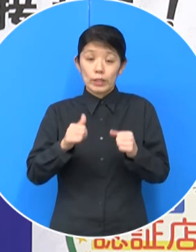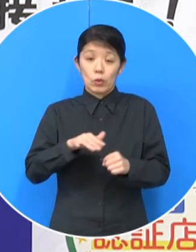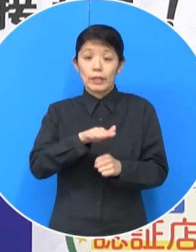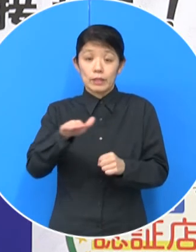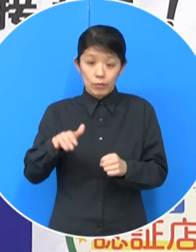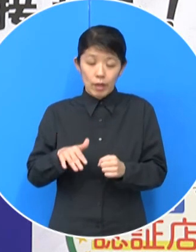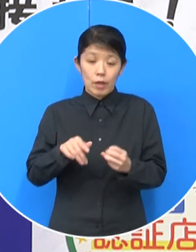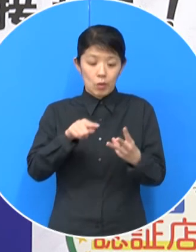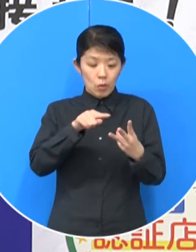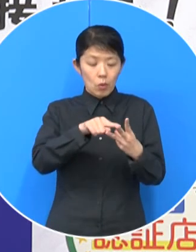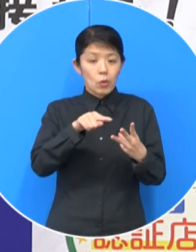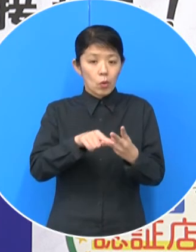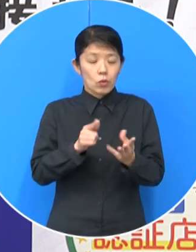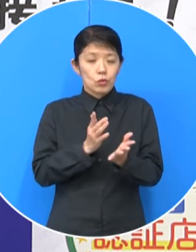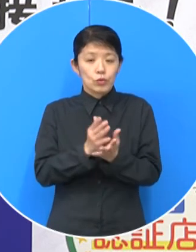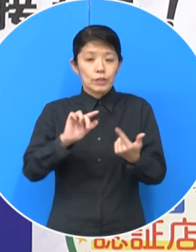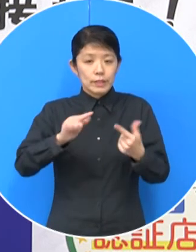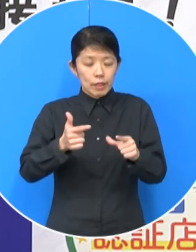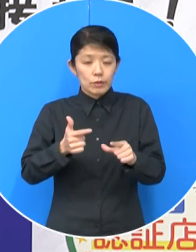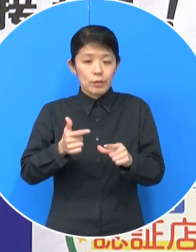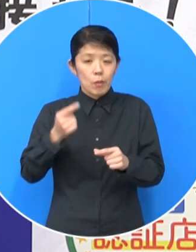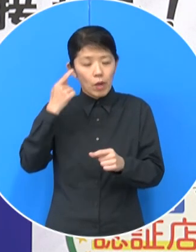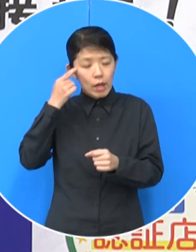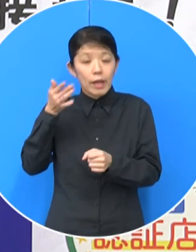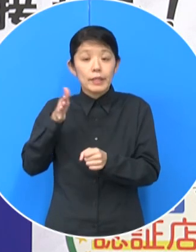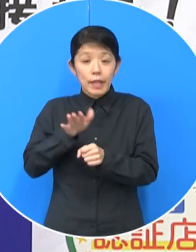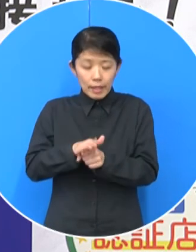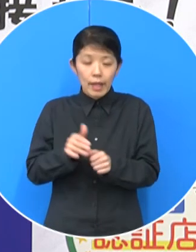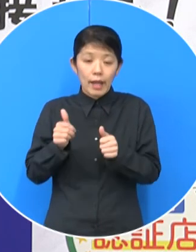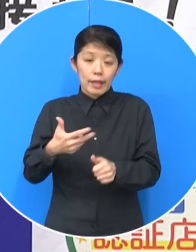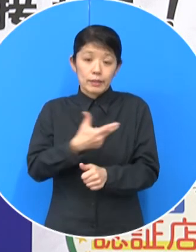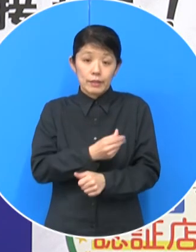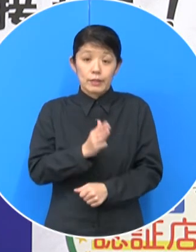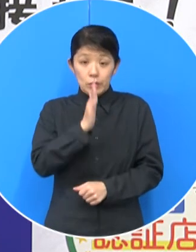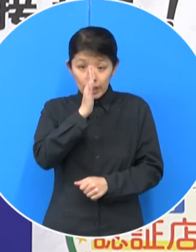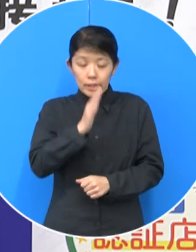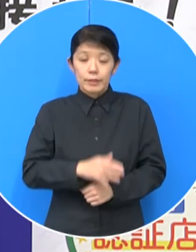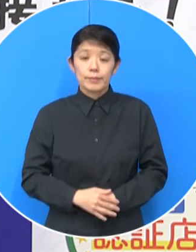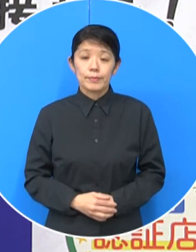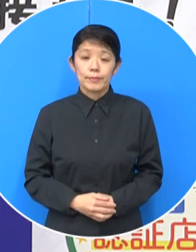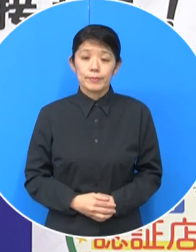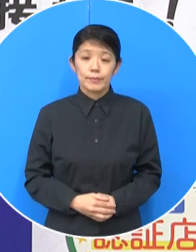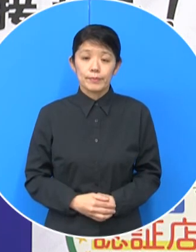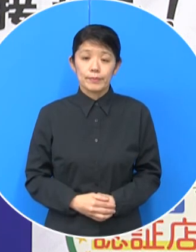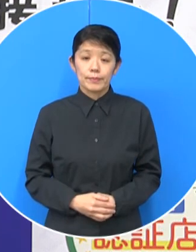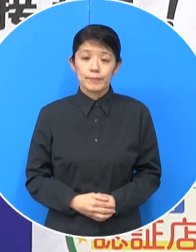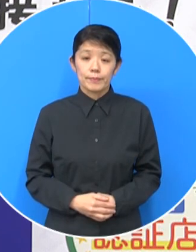方は交互接種も含めて検討していただき、早めの接種をお願いいたします。